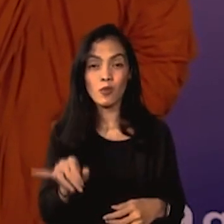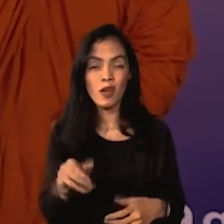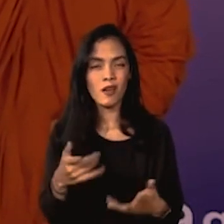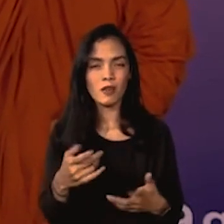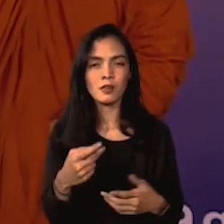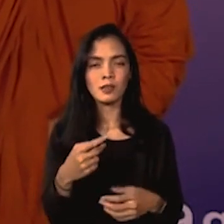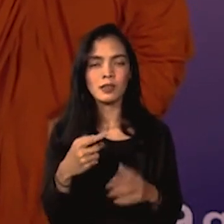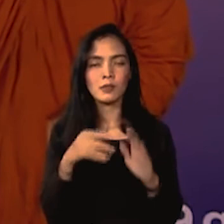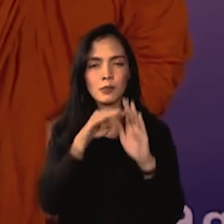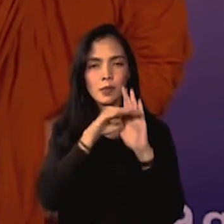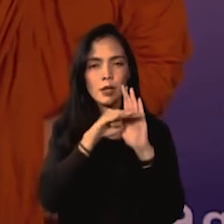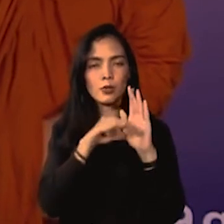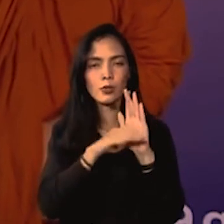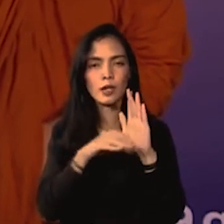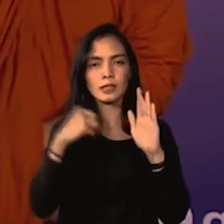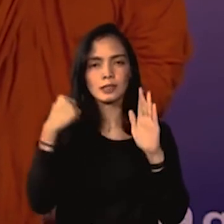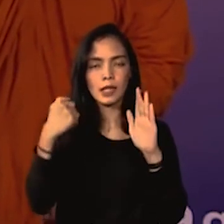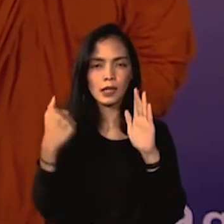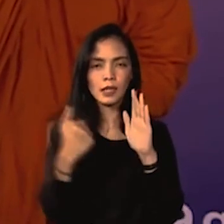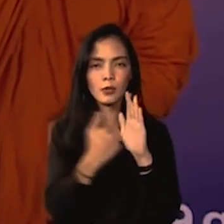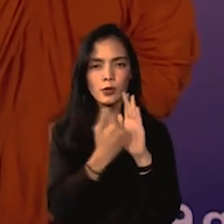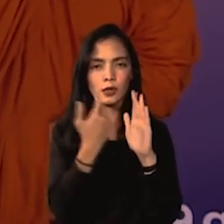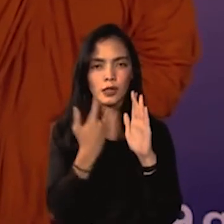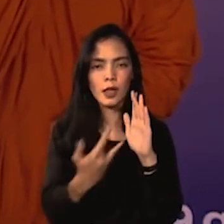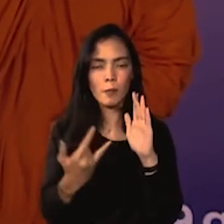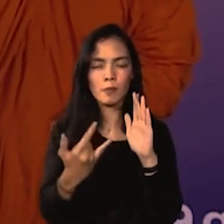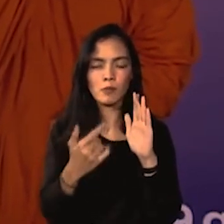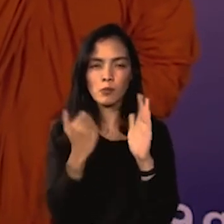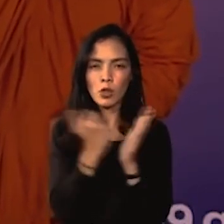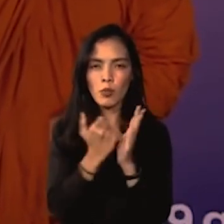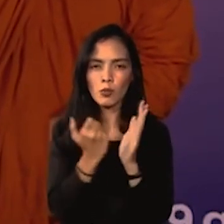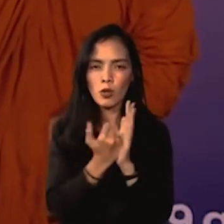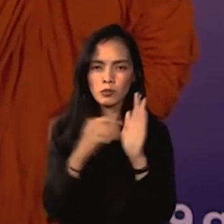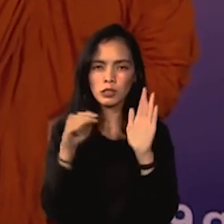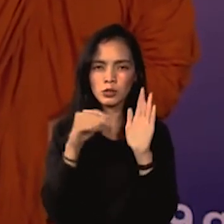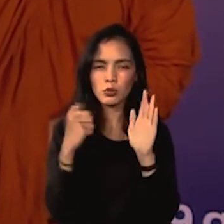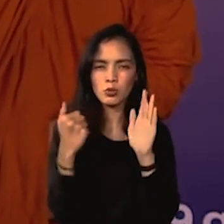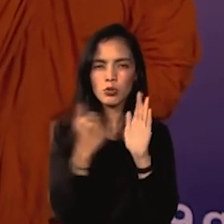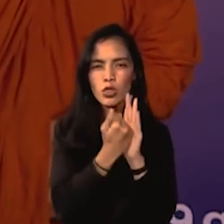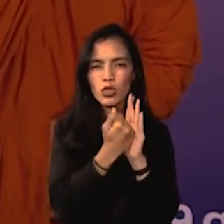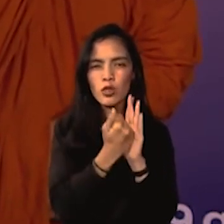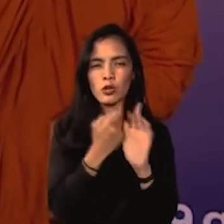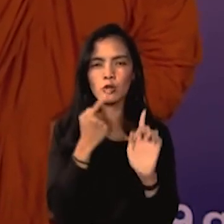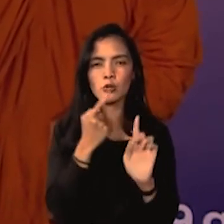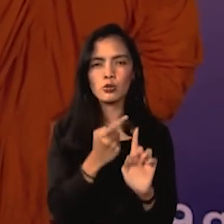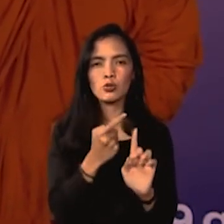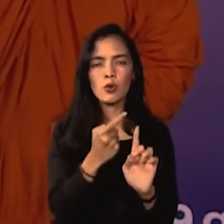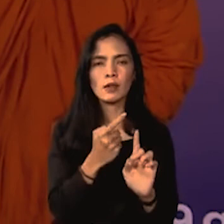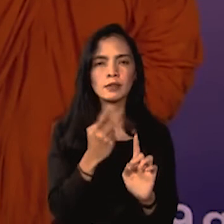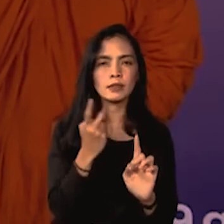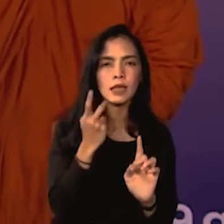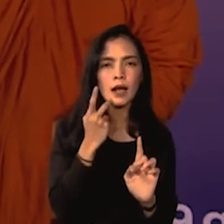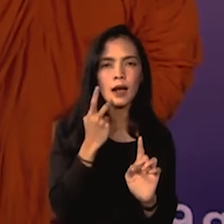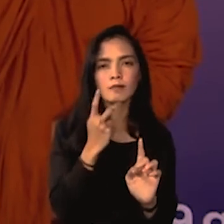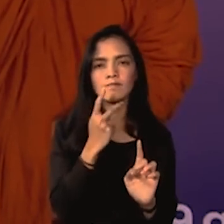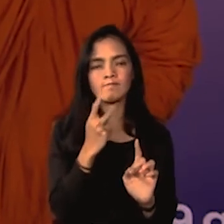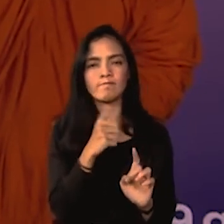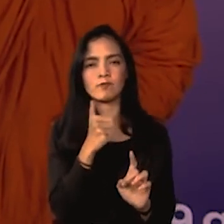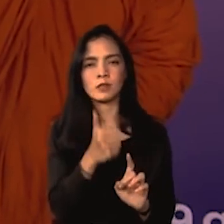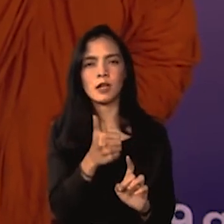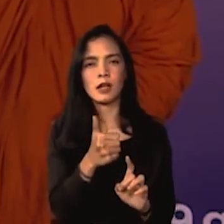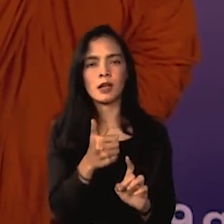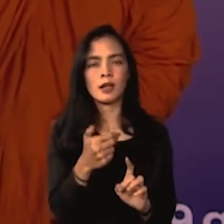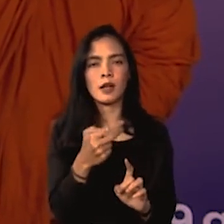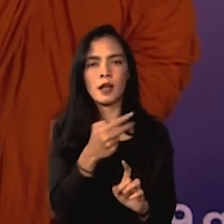selalu melaksanakan protokol kesehatan dengan ketat dan disiplin agar kita semuanya terjaga. Untuk